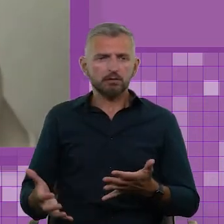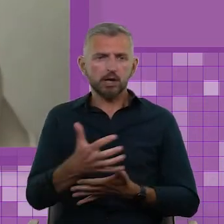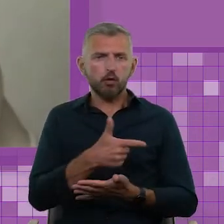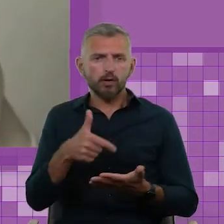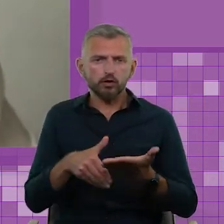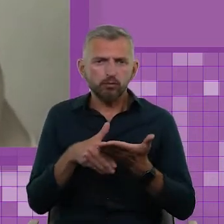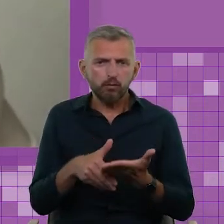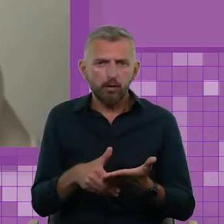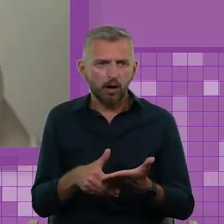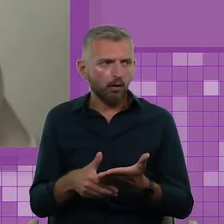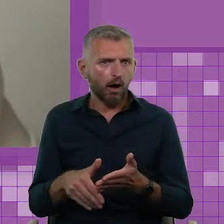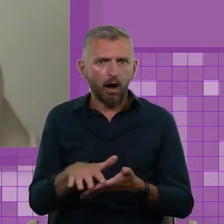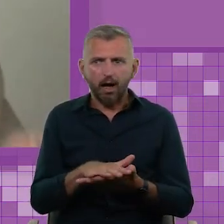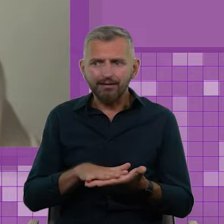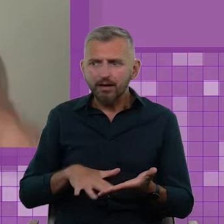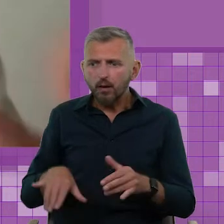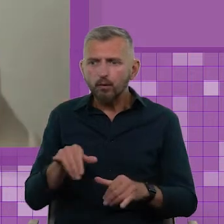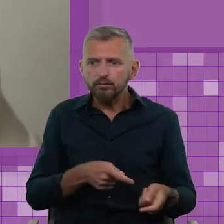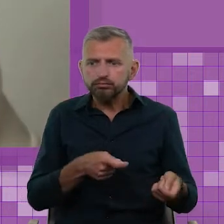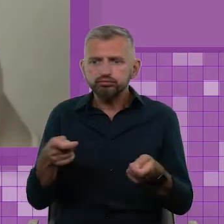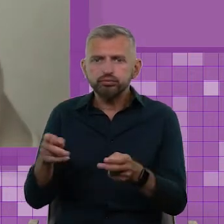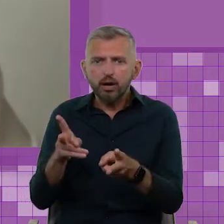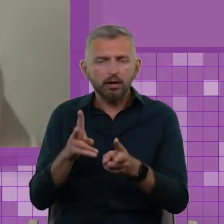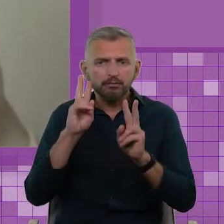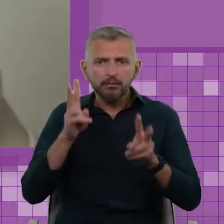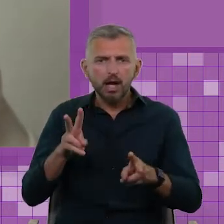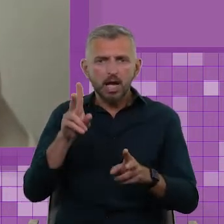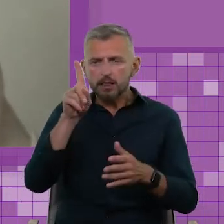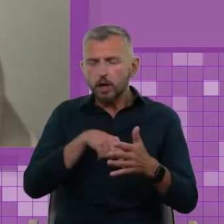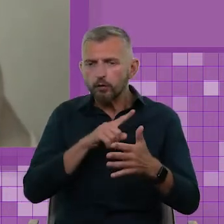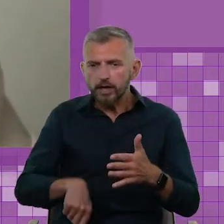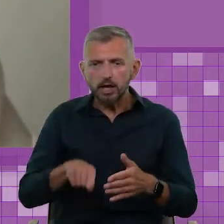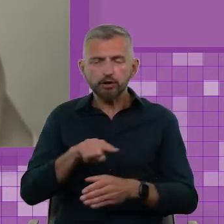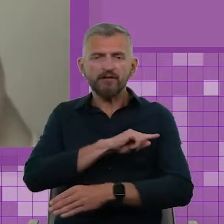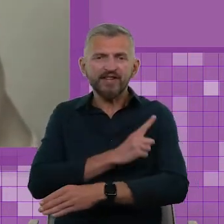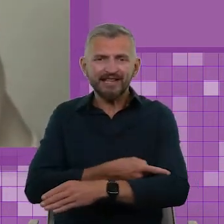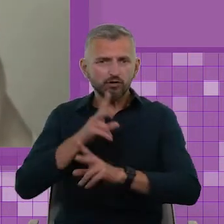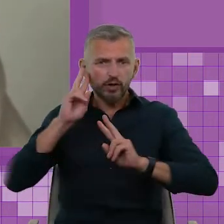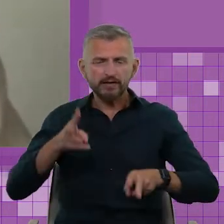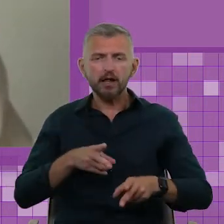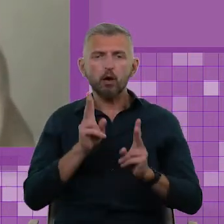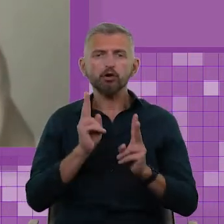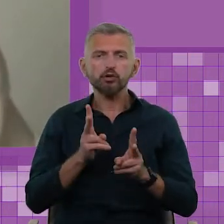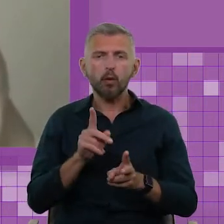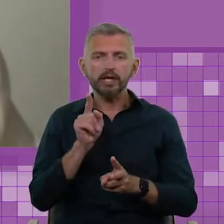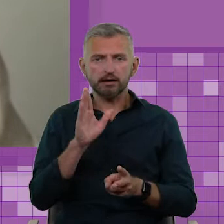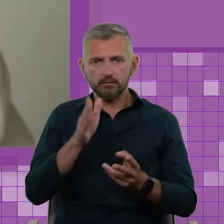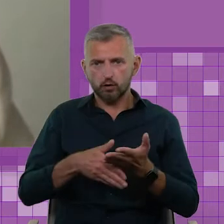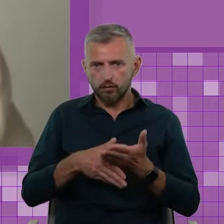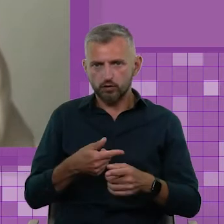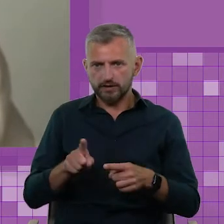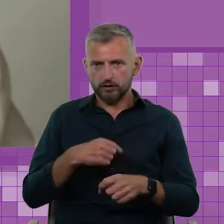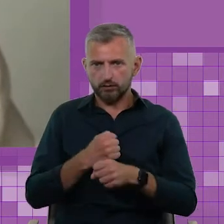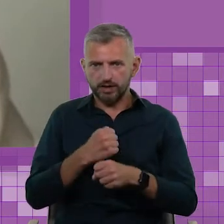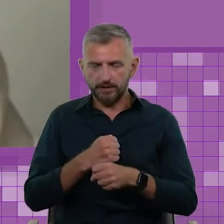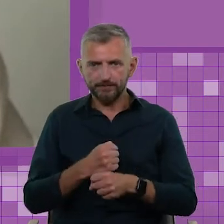допомогу, акумулювали, але не знали, як її доправити в Україну, вони не довіряли, і вони взагалі фізично не знали, хто їм допоможе це